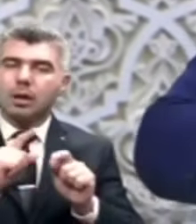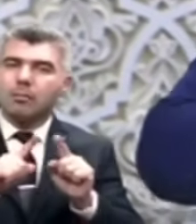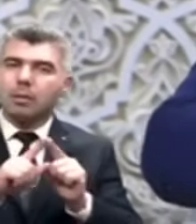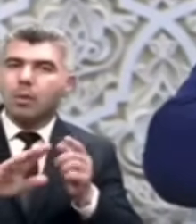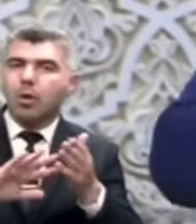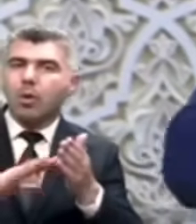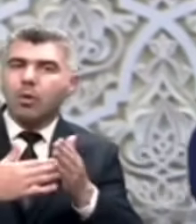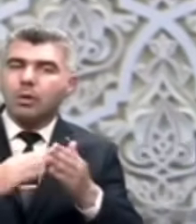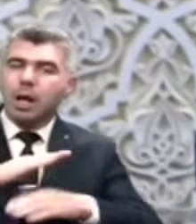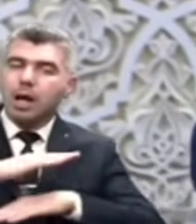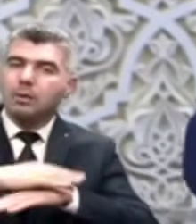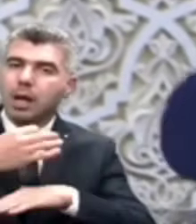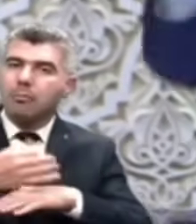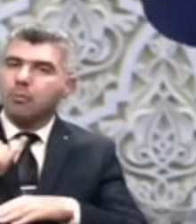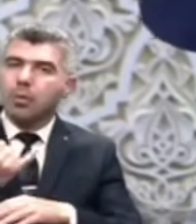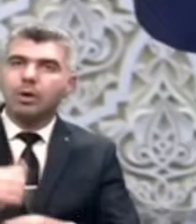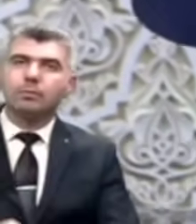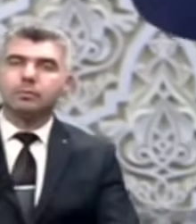المس بالاخرين.